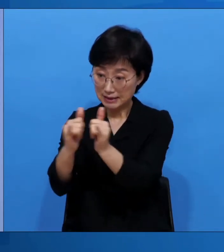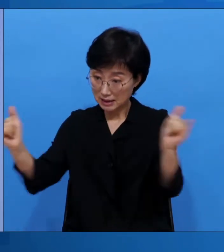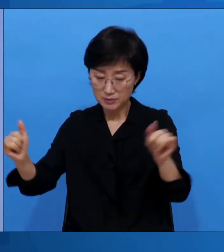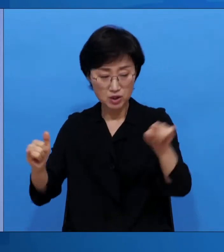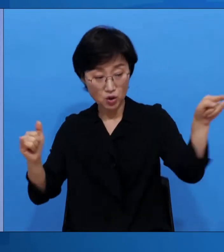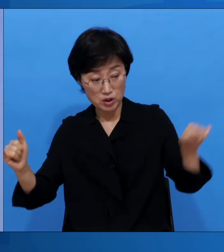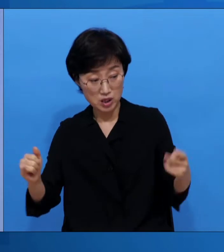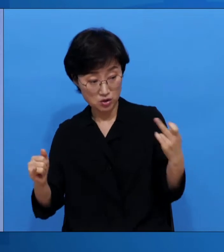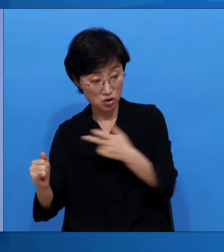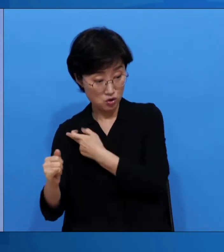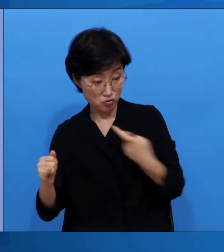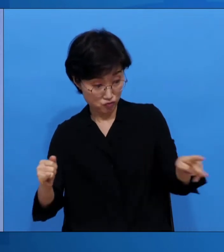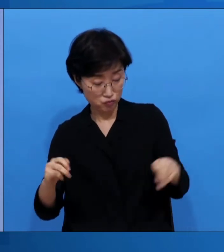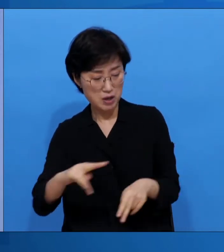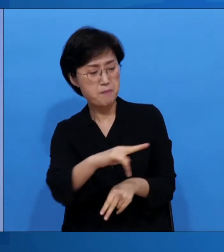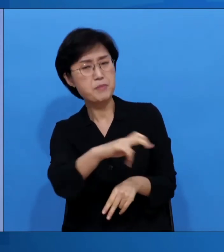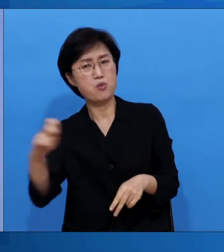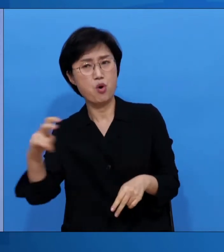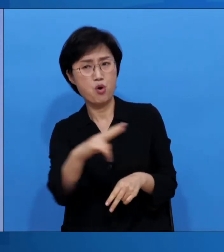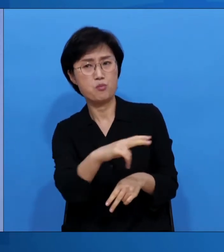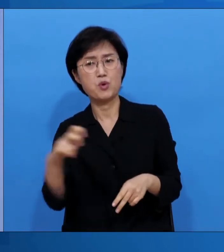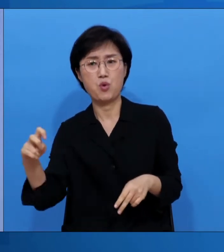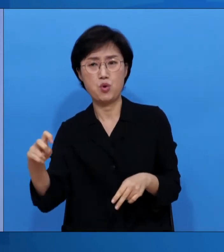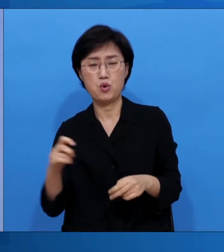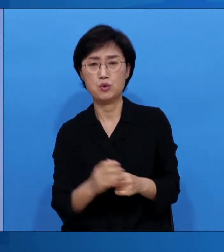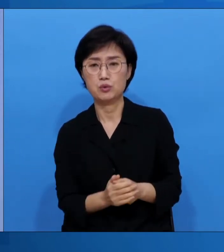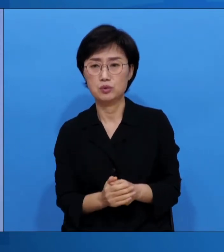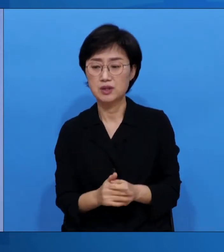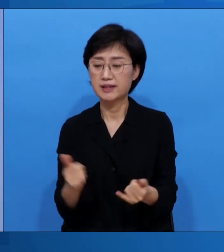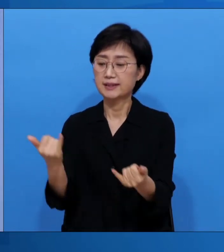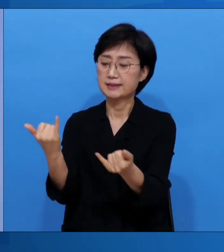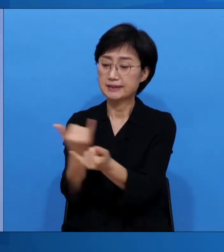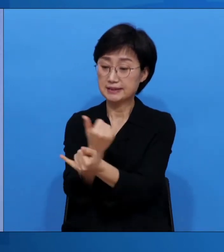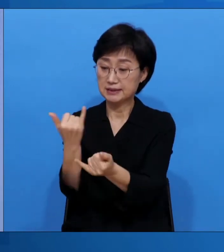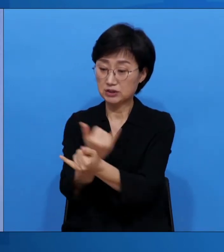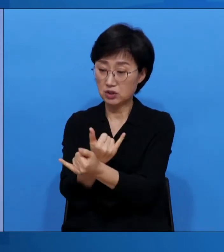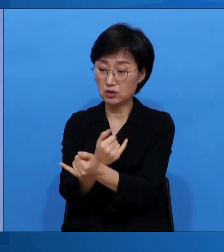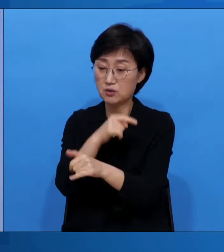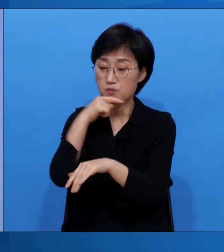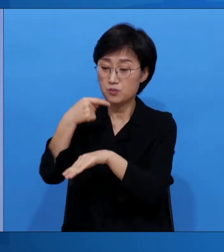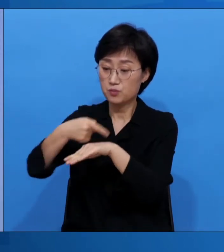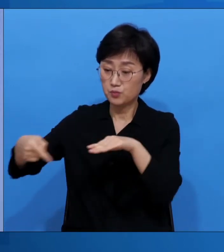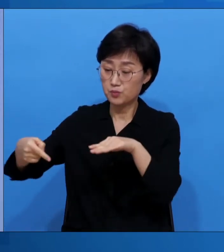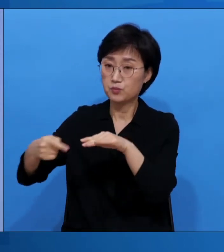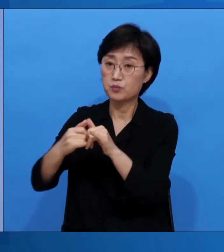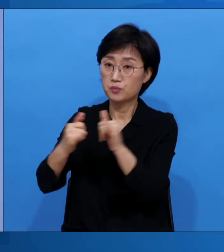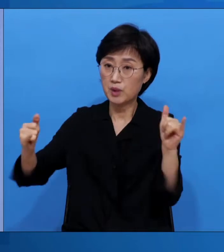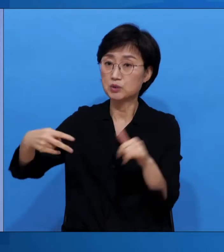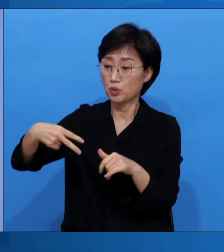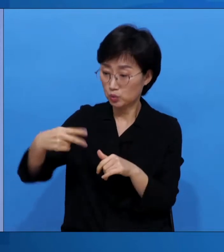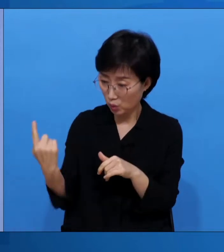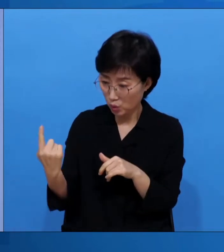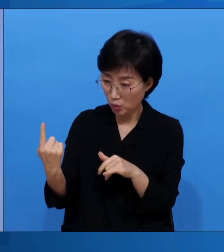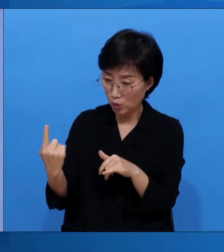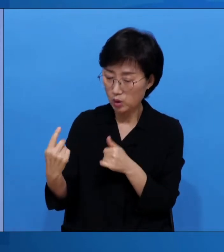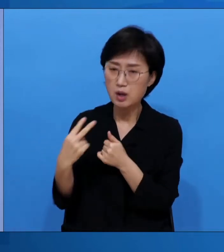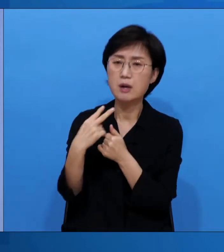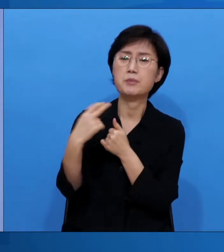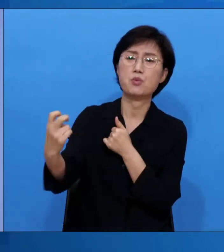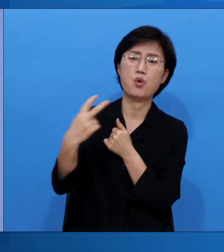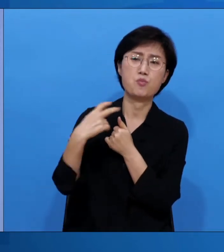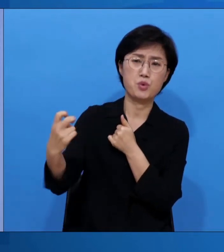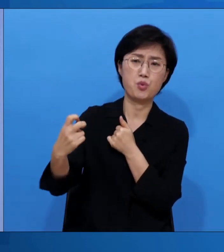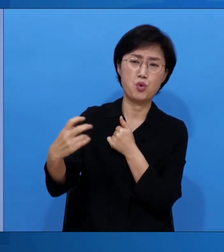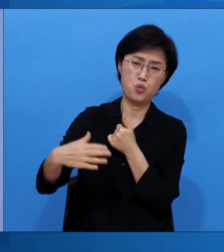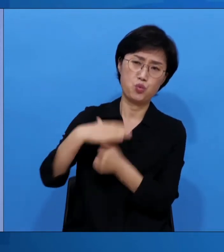verse 22, it says that people will hate you. 심지어 친족, 가족들도 너희들을 미워할 것이다. And then it says to the point where your parents